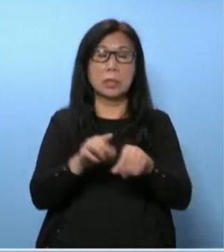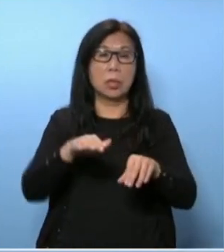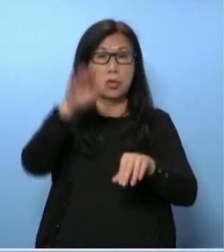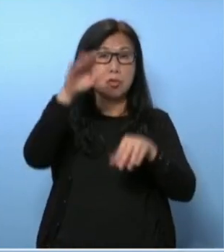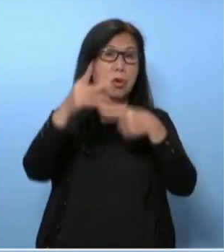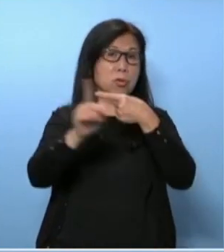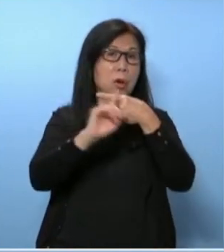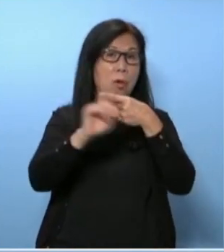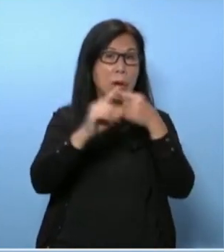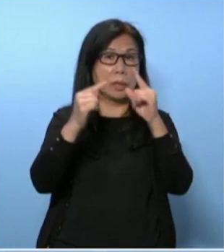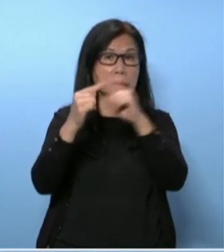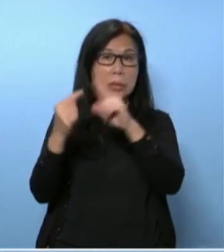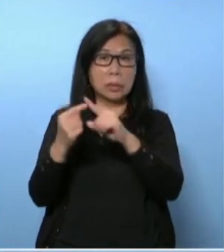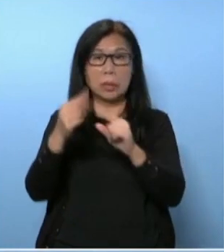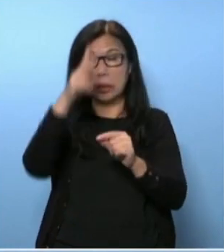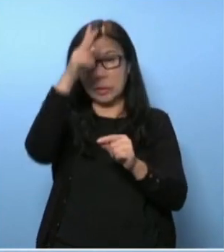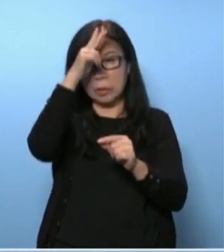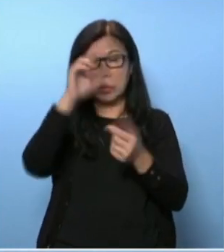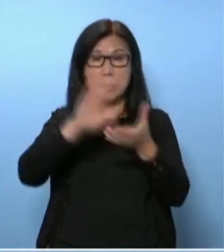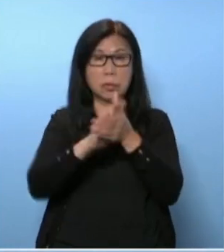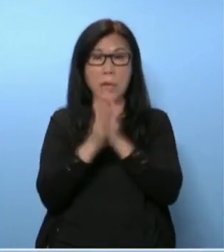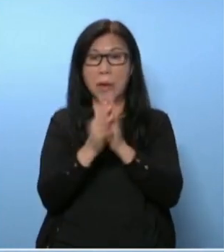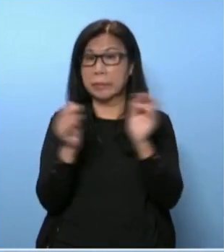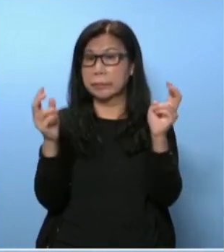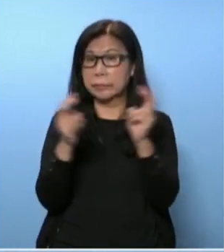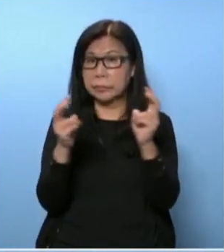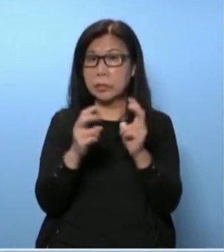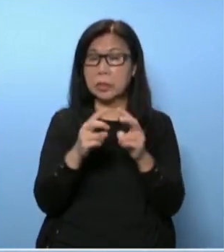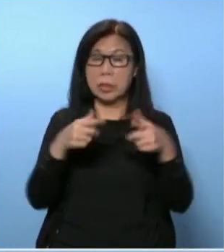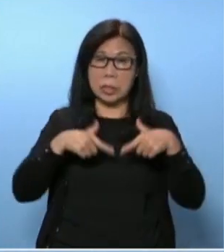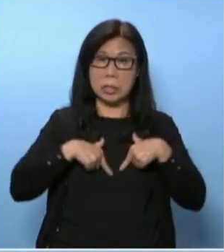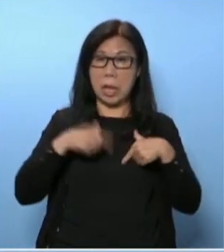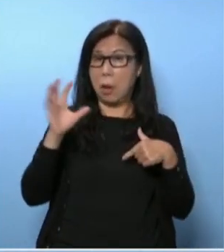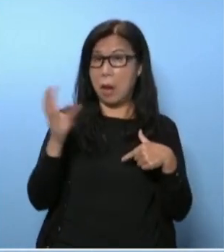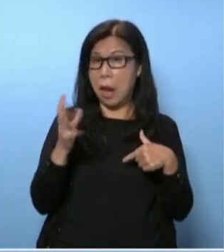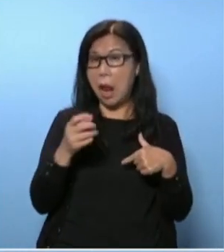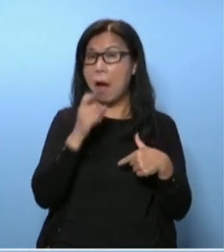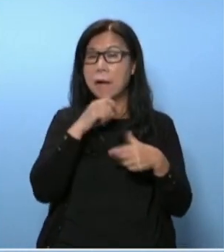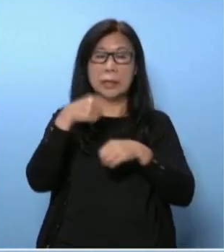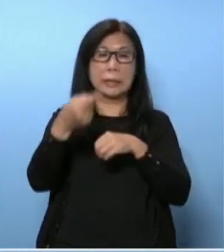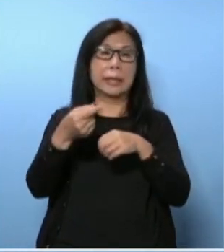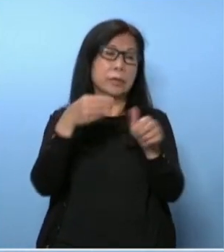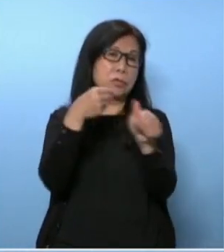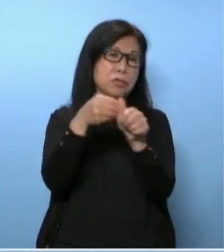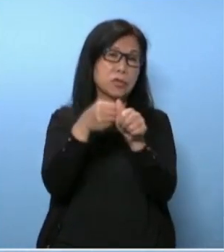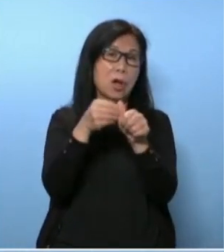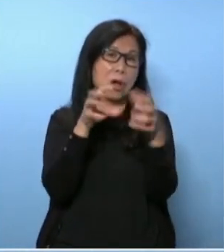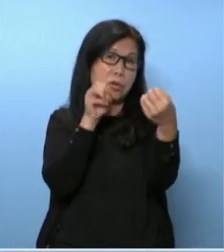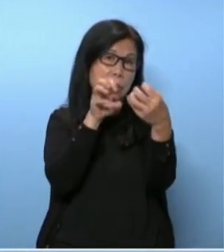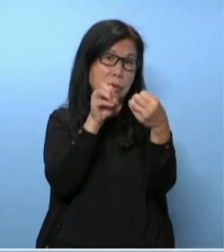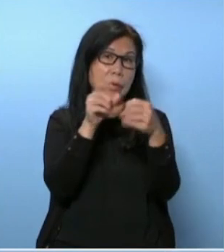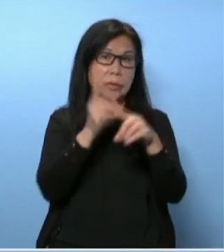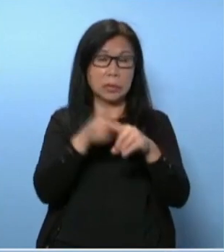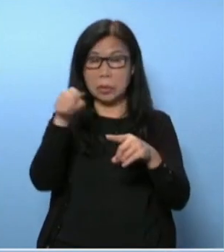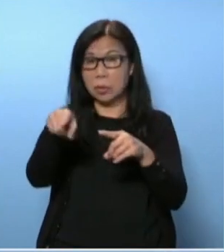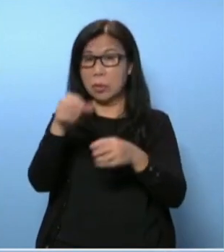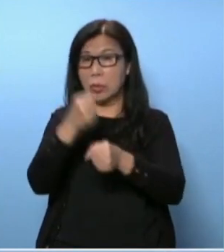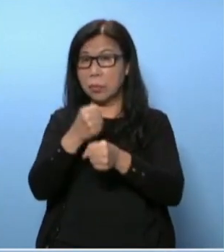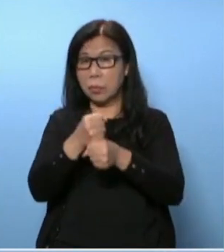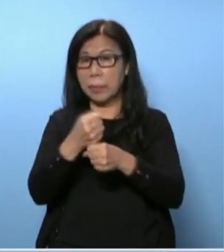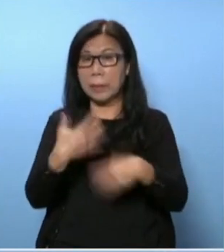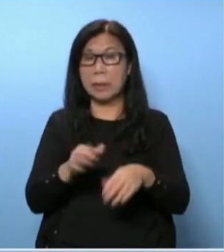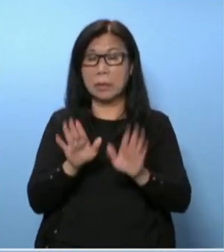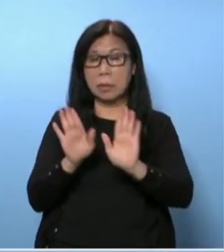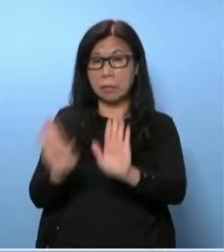嘅人士咧，政府會約見佢做心理啊，或者其他啲輔導。咁呢種嘅工作就屬